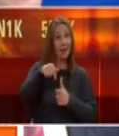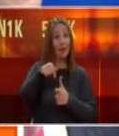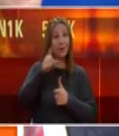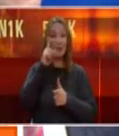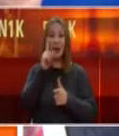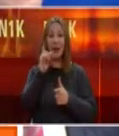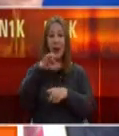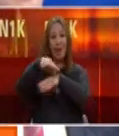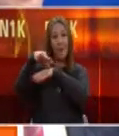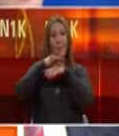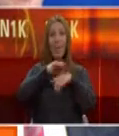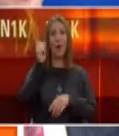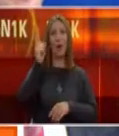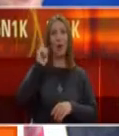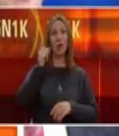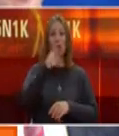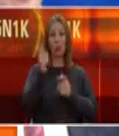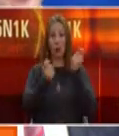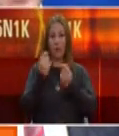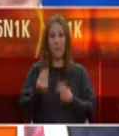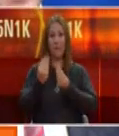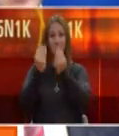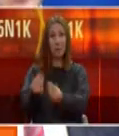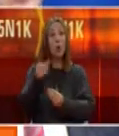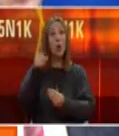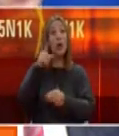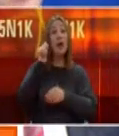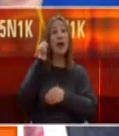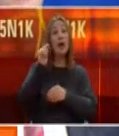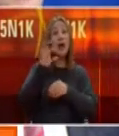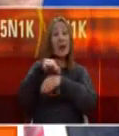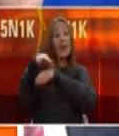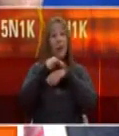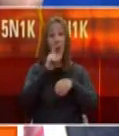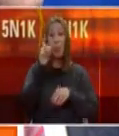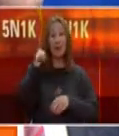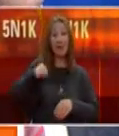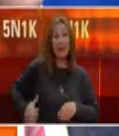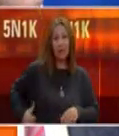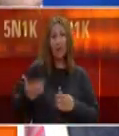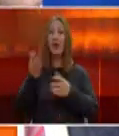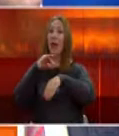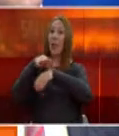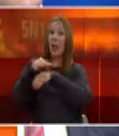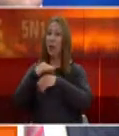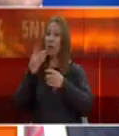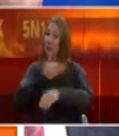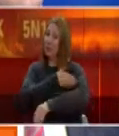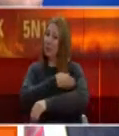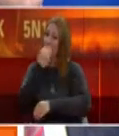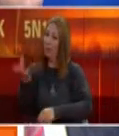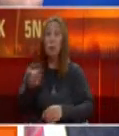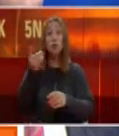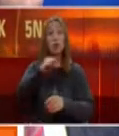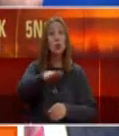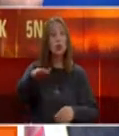rehber öğretmen evet. Orada görevlendirildi. Rehber öğretmenimiz de ailelere danışmanlık ve rehberlik hizmeti veriyor. Yani çocukların